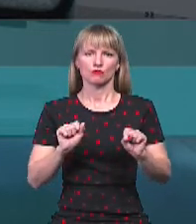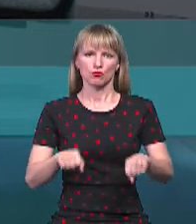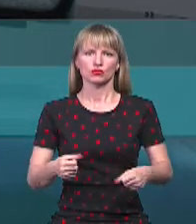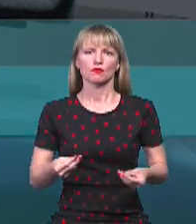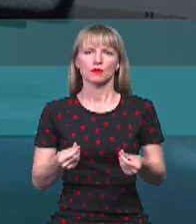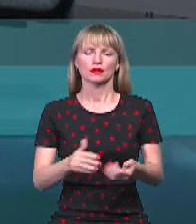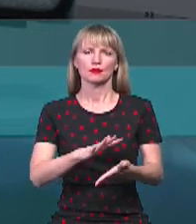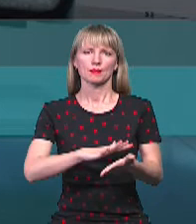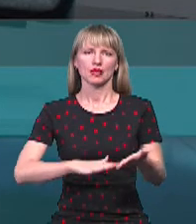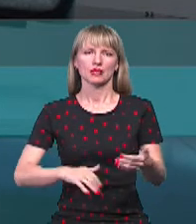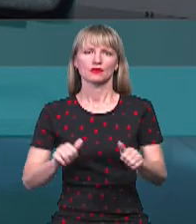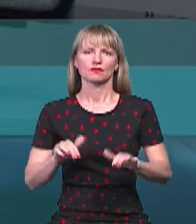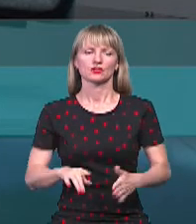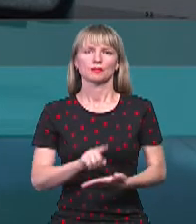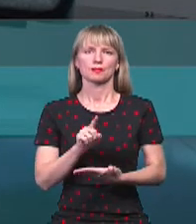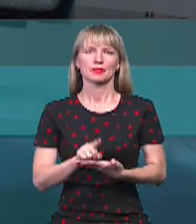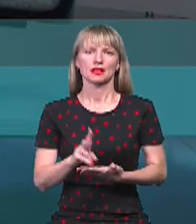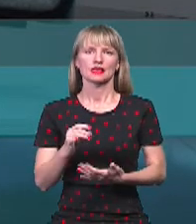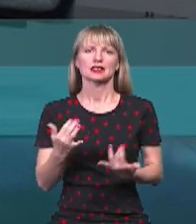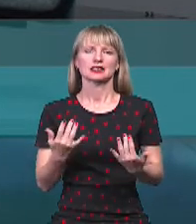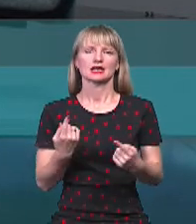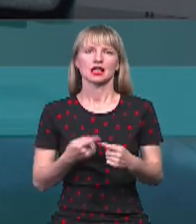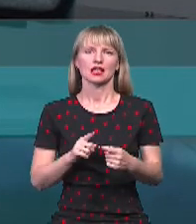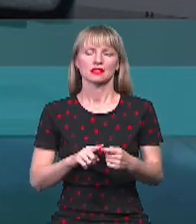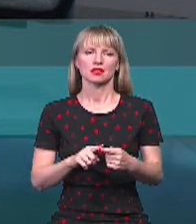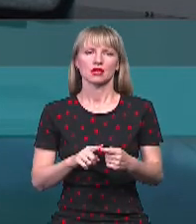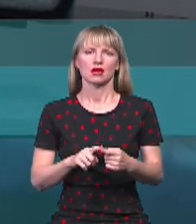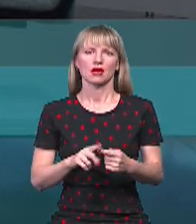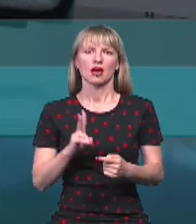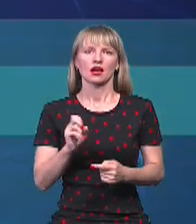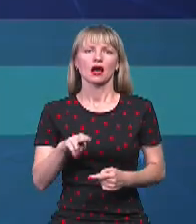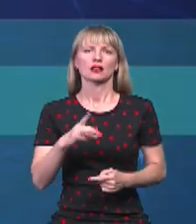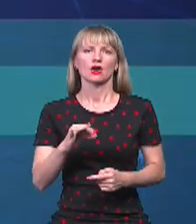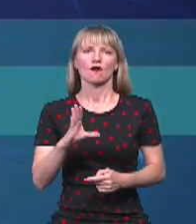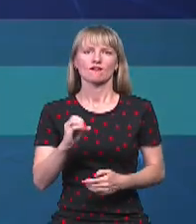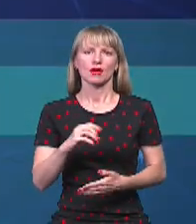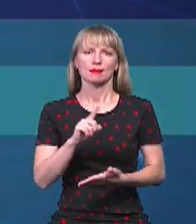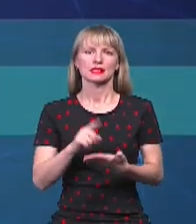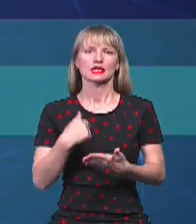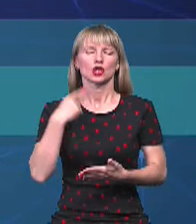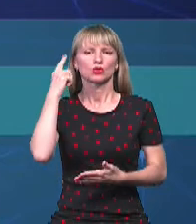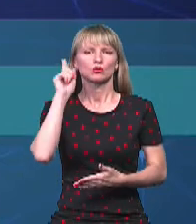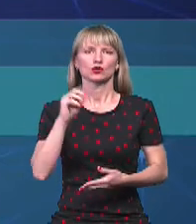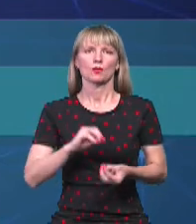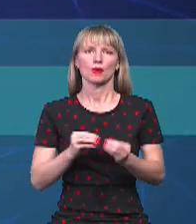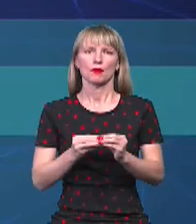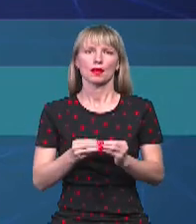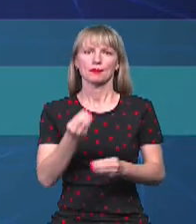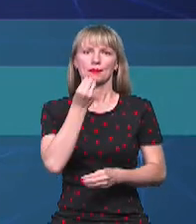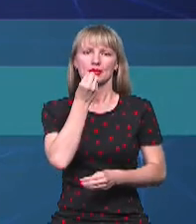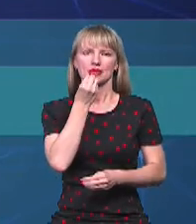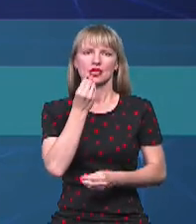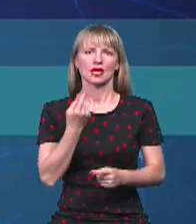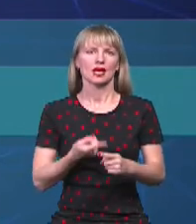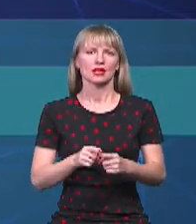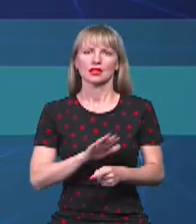вплинути в подальшому на вирішення питання? Наскільки це кадрове питання? Ну, я думаю, що проблема питання –